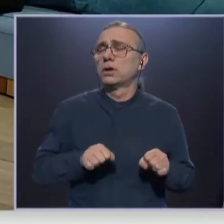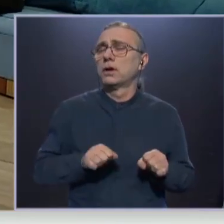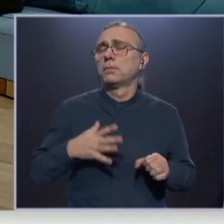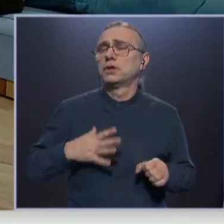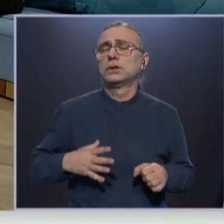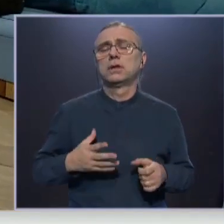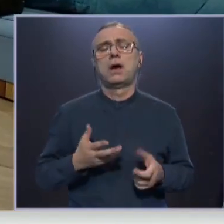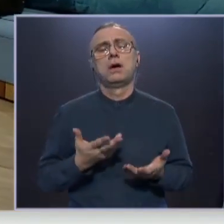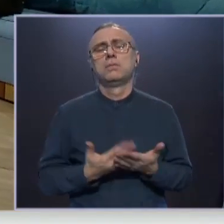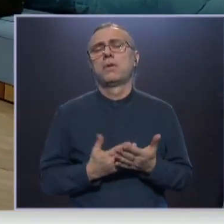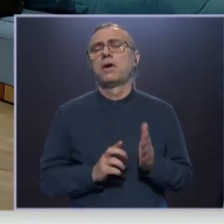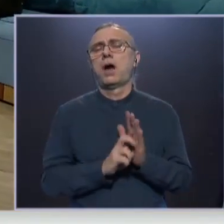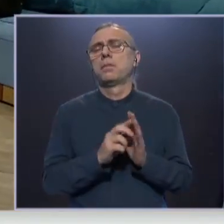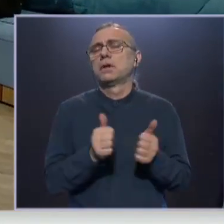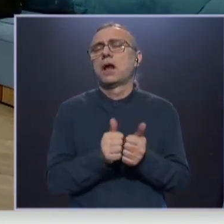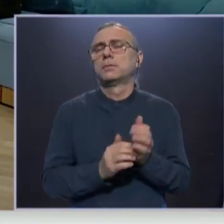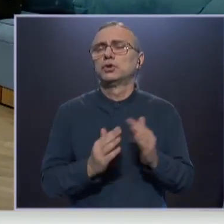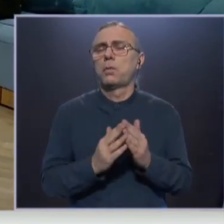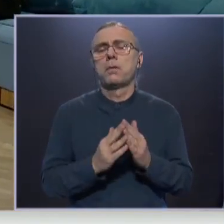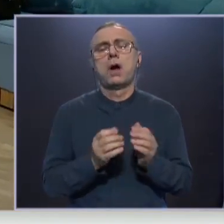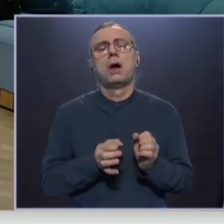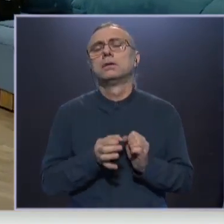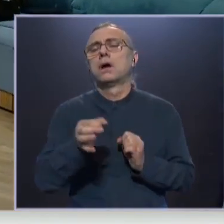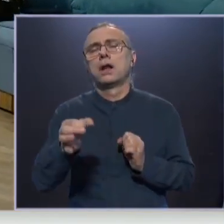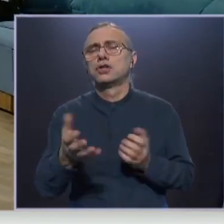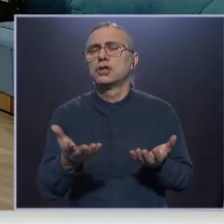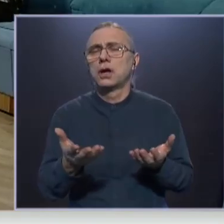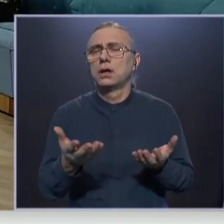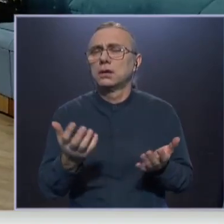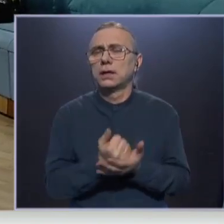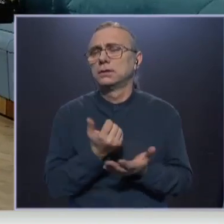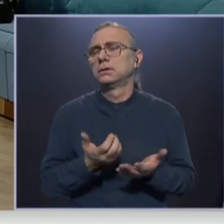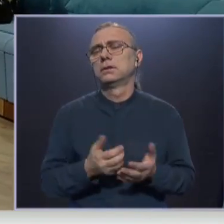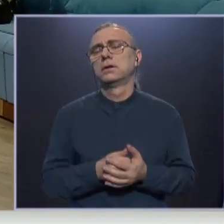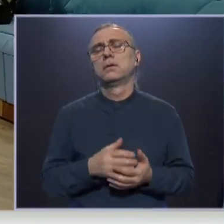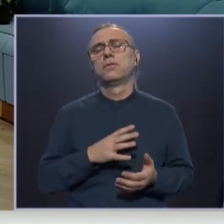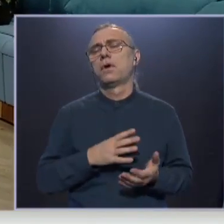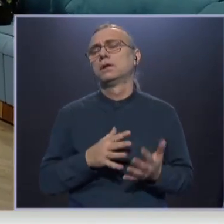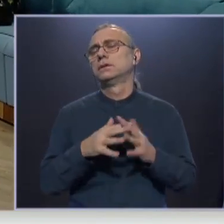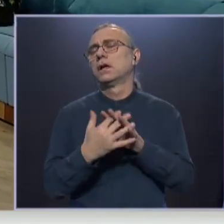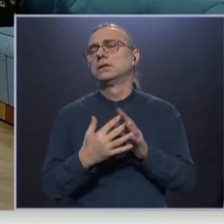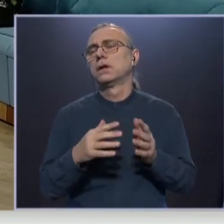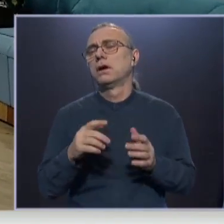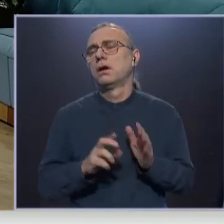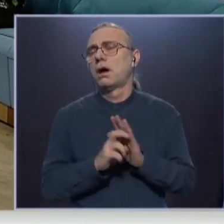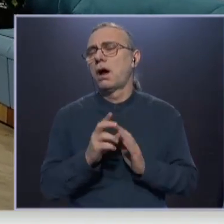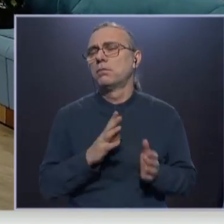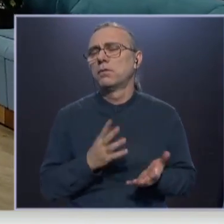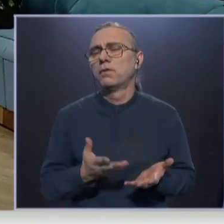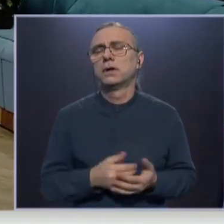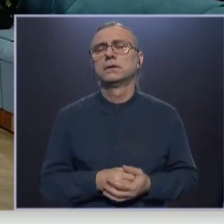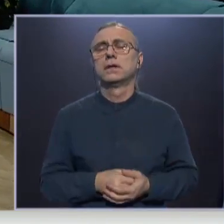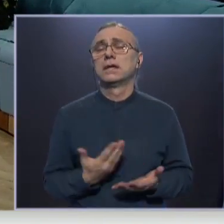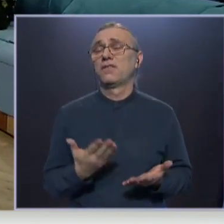чуть-чуть дальше проехать. Понятное дело, что такой возможности нет у тех людей, у которых там сельский храм, а ближайший за 50 километров. Но вот если вы в